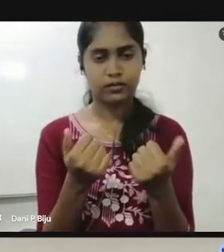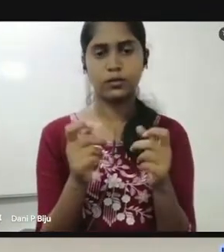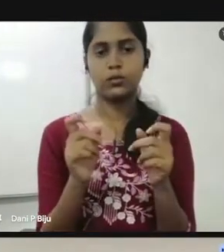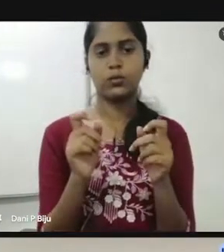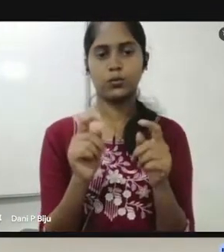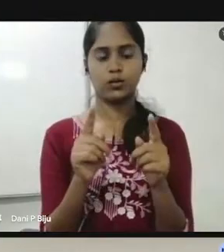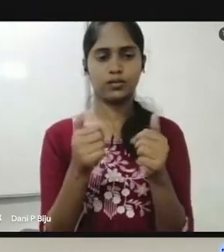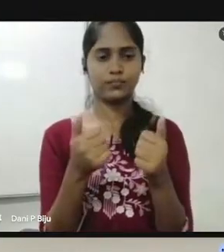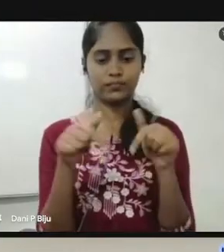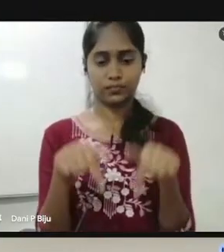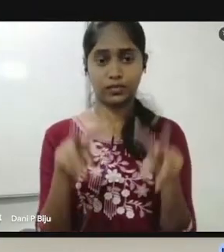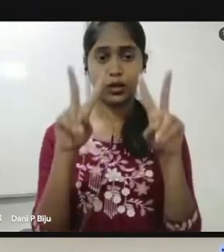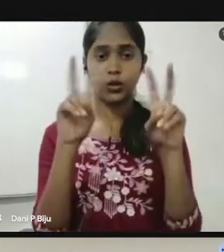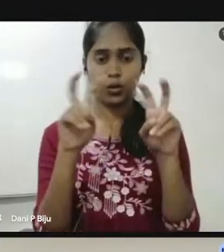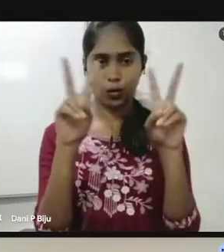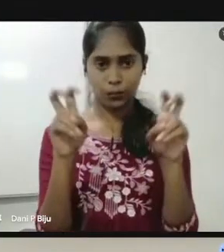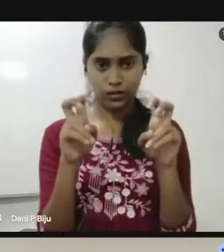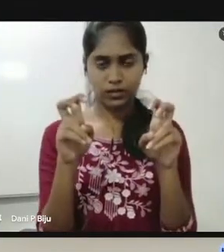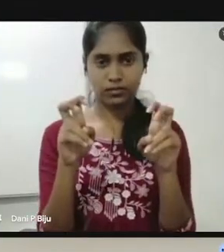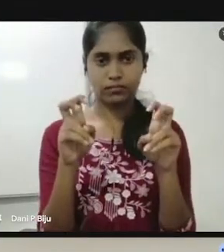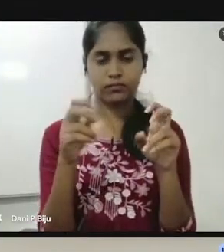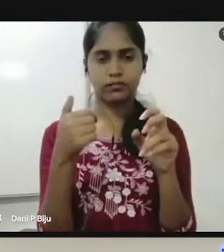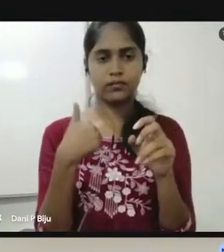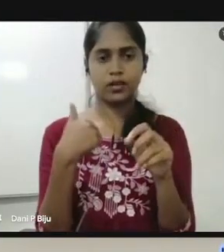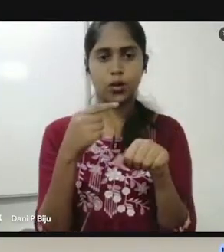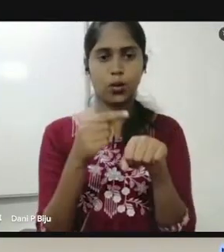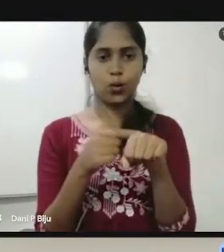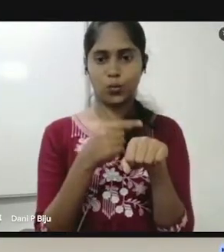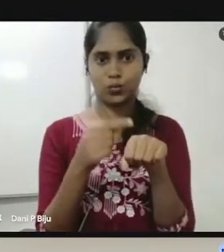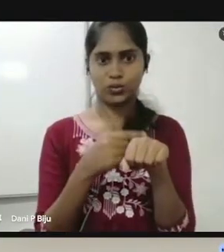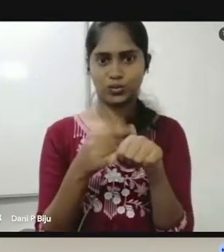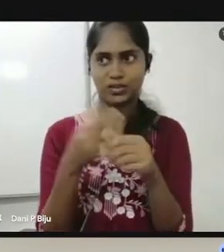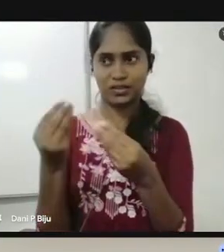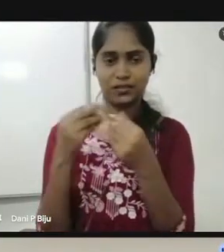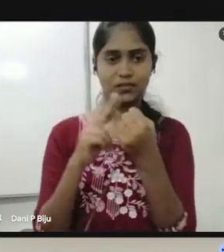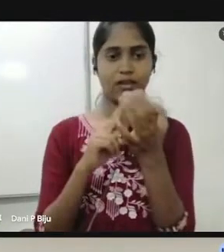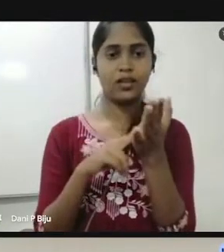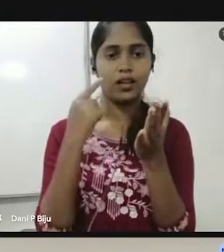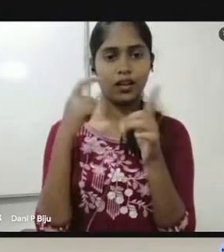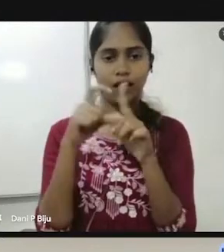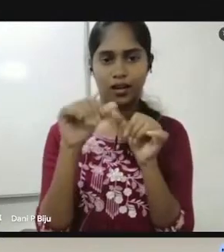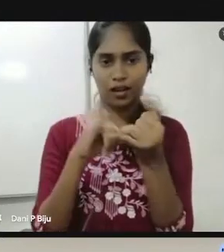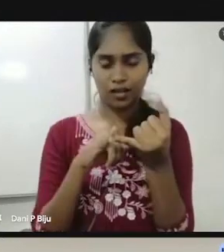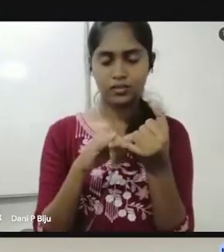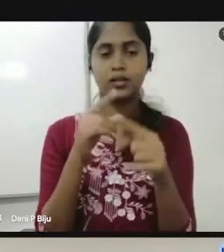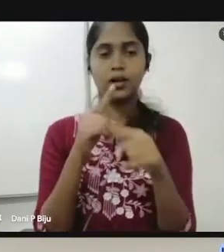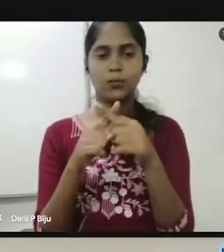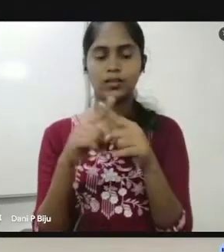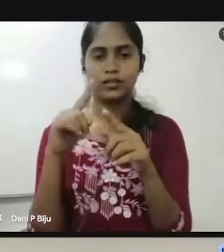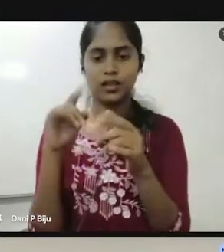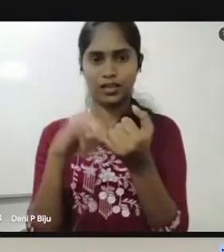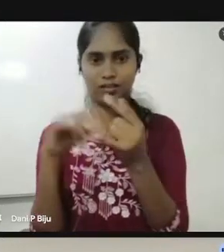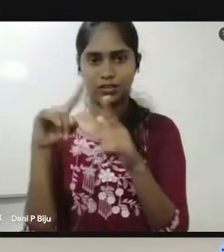ഇന്നത്തെ ഈ വിഷയം ഇവിടെ അവതരിപ്പിക്കുവാൻ എനിക്കൊരു അവസരം തന്ന നിഡാസ് ടീമിനും സോഷ്യൽ ജസ്റ്റിസ് ഡിപ്പാർട്ട്മെന്റിനും എന്റെ നന്ദി